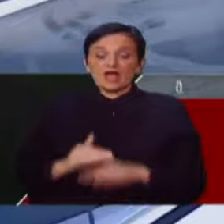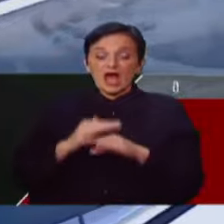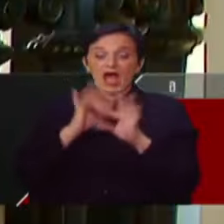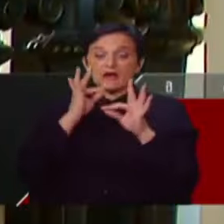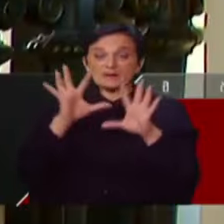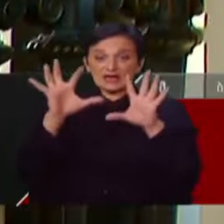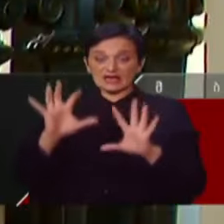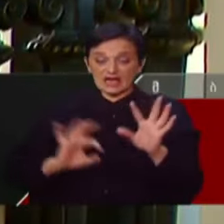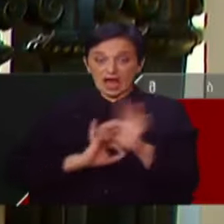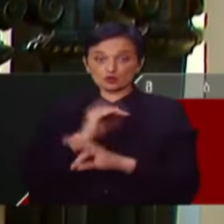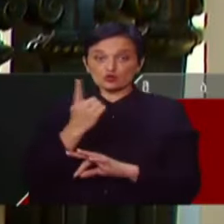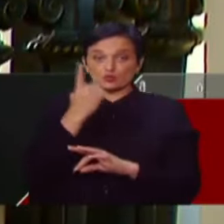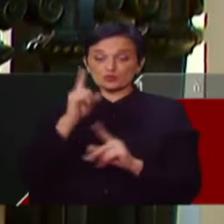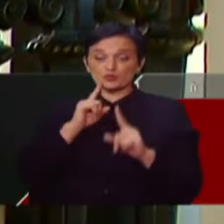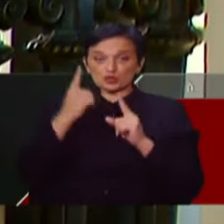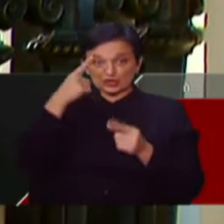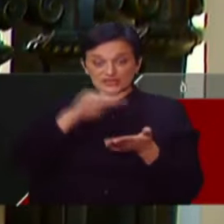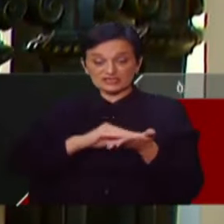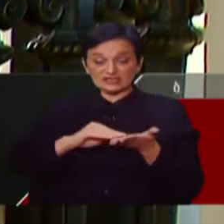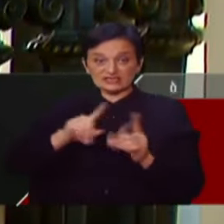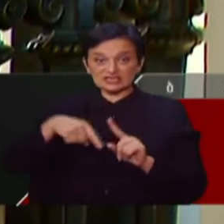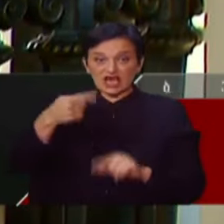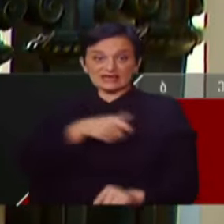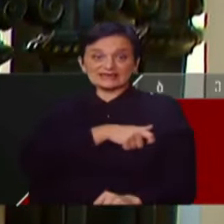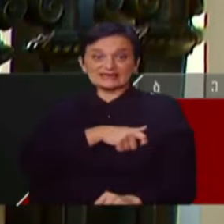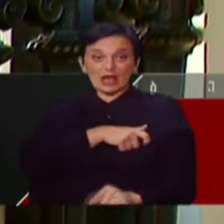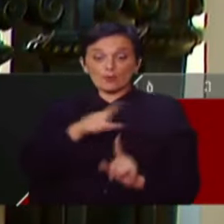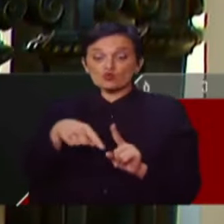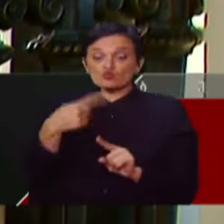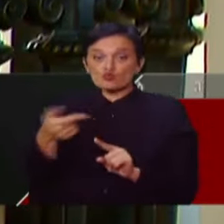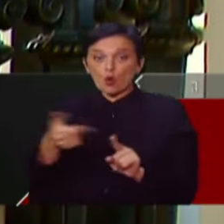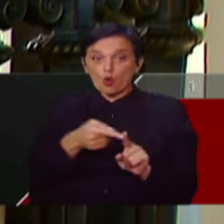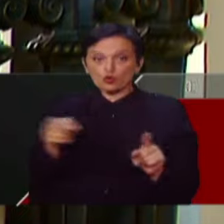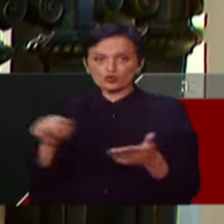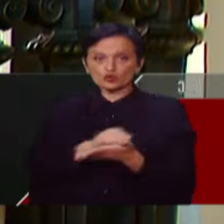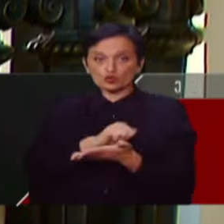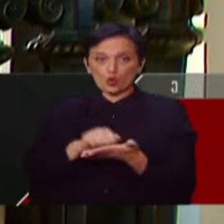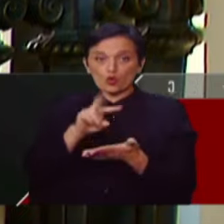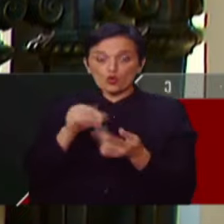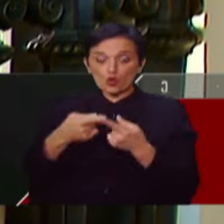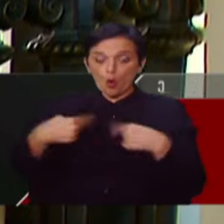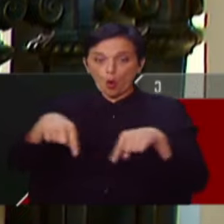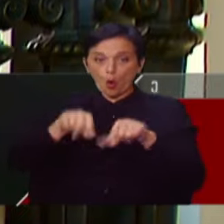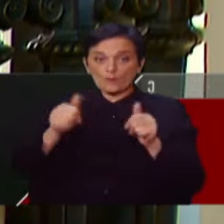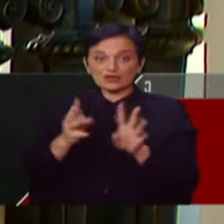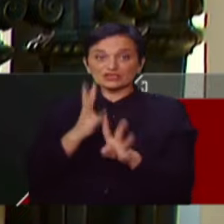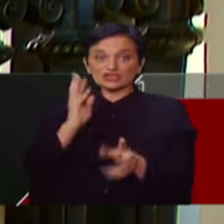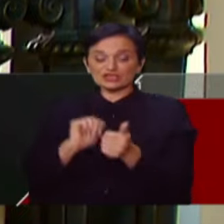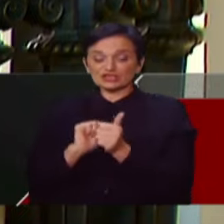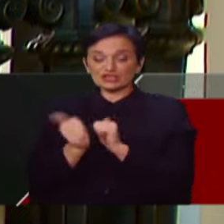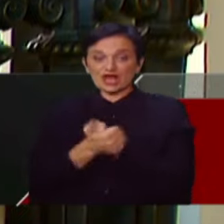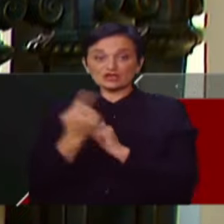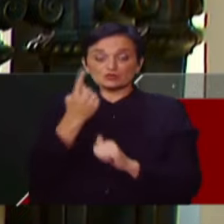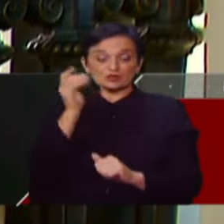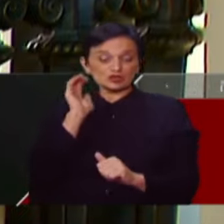ამნისტიის კანონ პროექტის ბიუროს ხდომაზე დაინიცირების შემდეგ დეპუტატები მომავალი კვირიდან დოკუმენტს საკომიტეტო ფორმატში და რიგ გარეშეს ხდომაზე